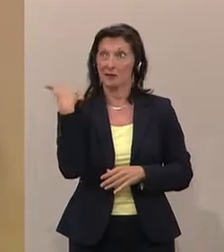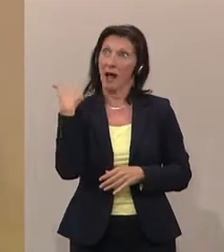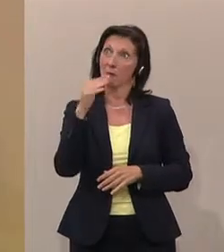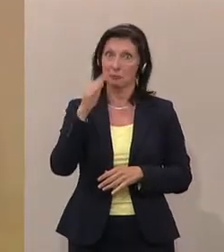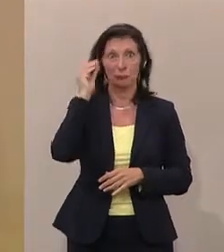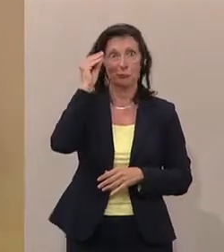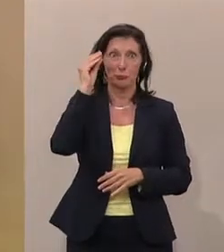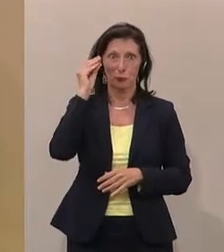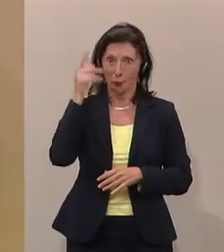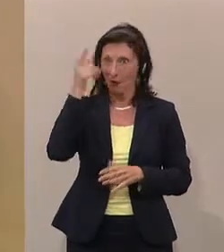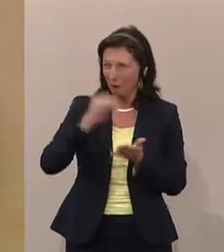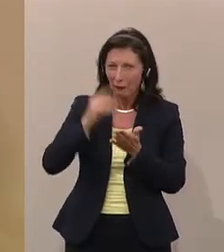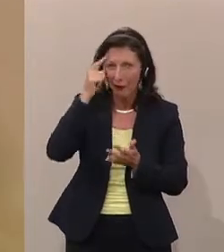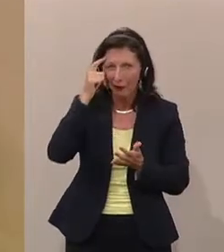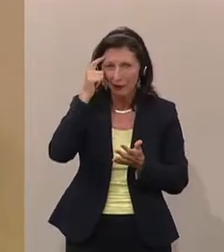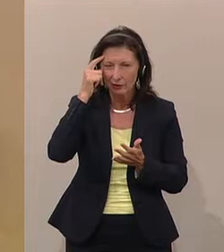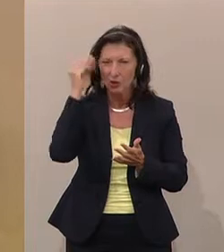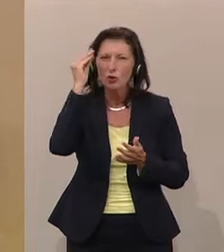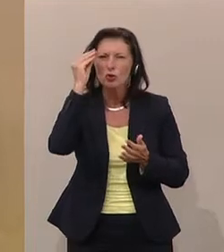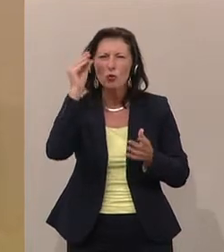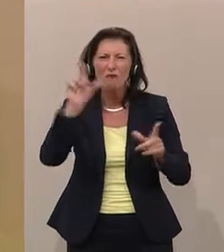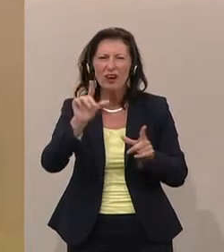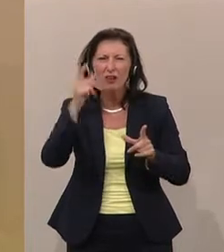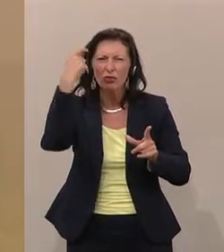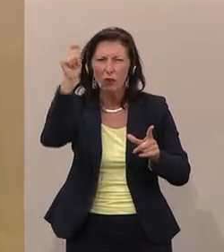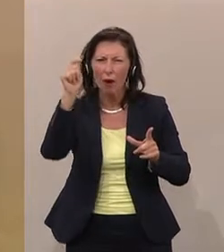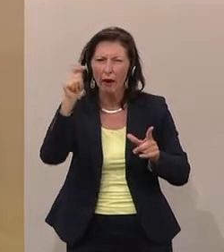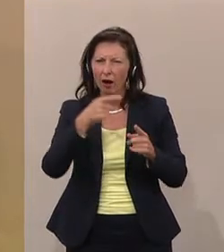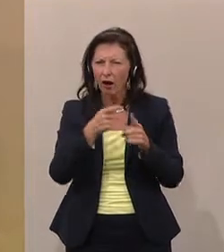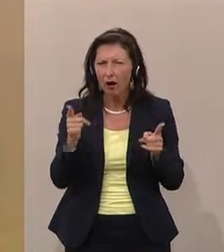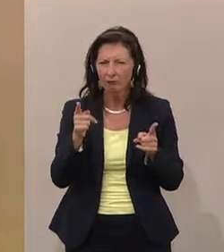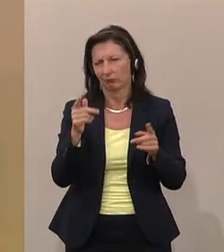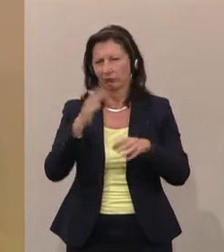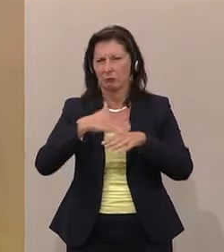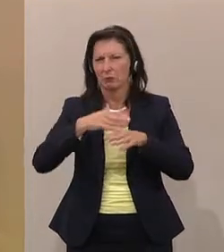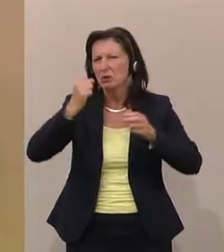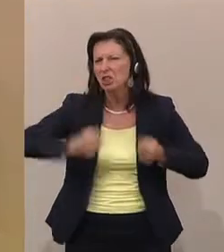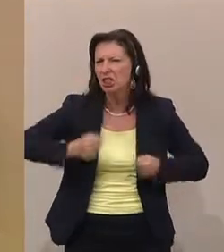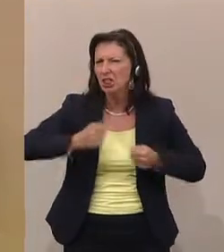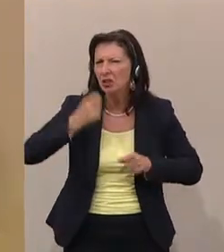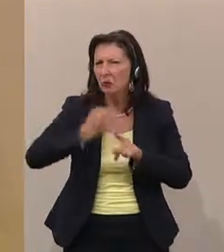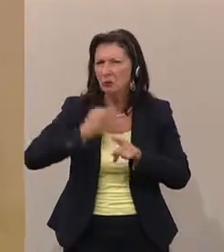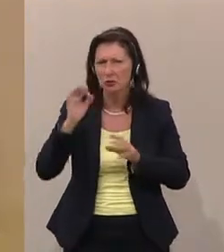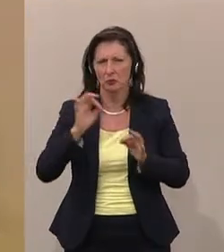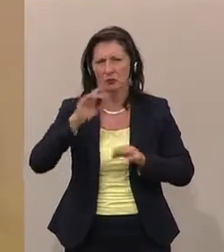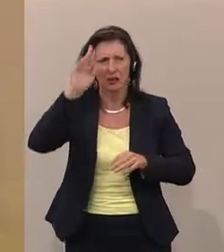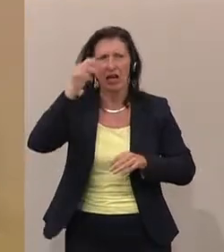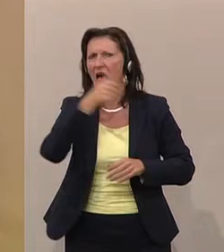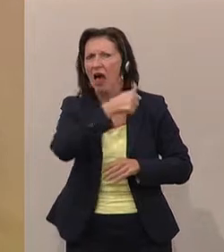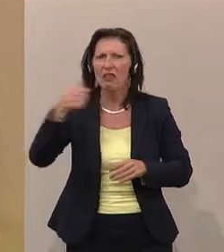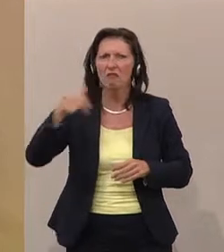diese teuren Schulveranstaltungen stattfinden. Also ein Schulskikurs, eine